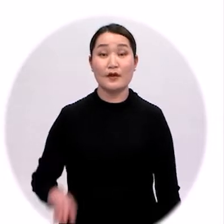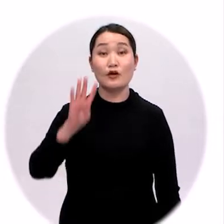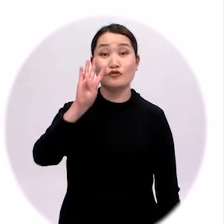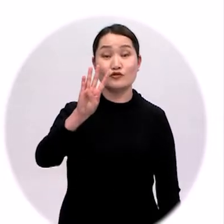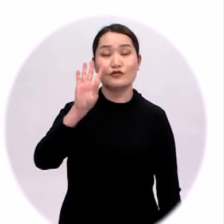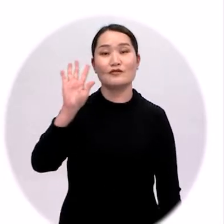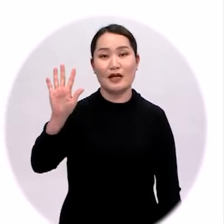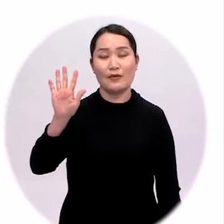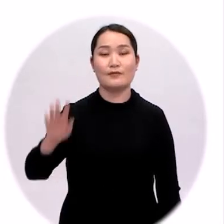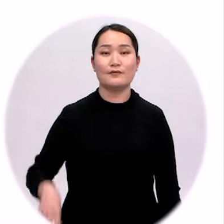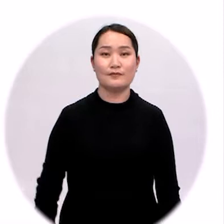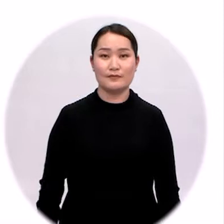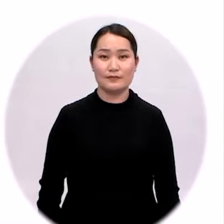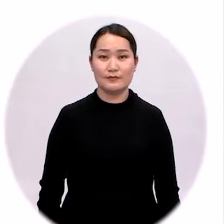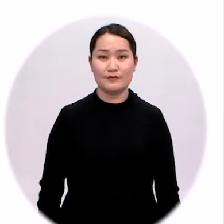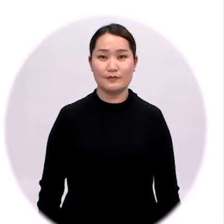45.